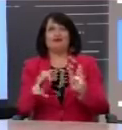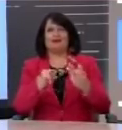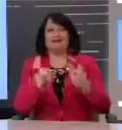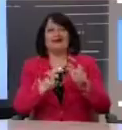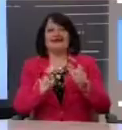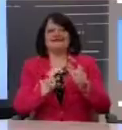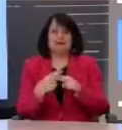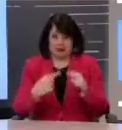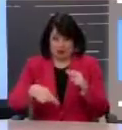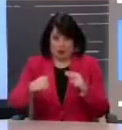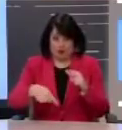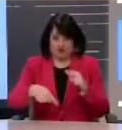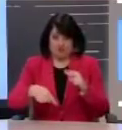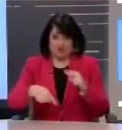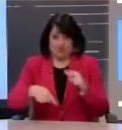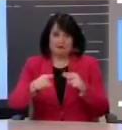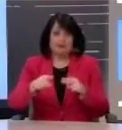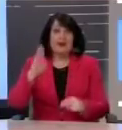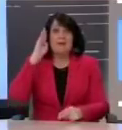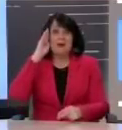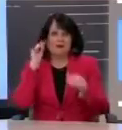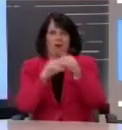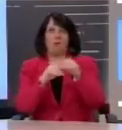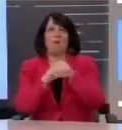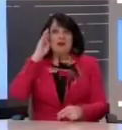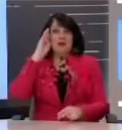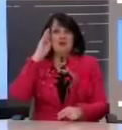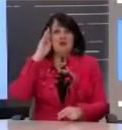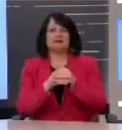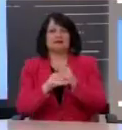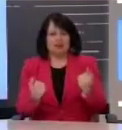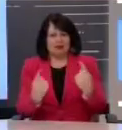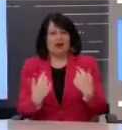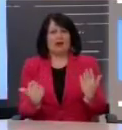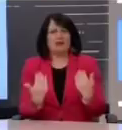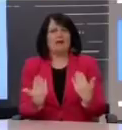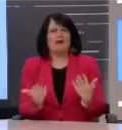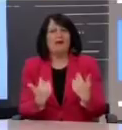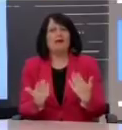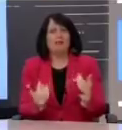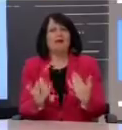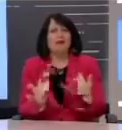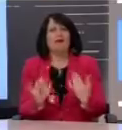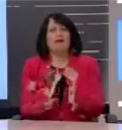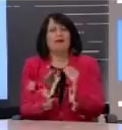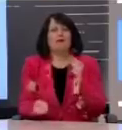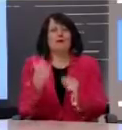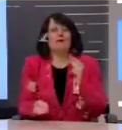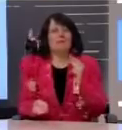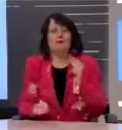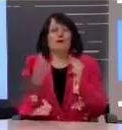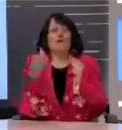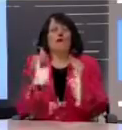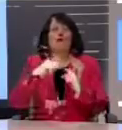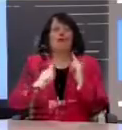καμπής για τις αμερικανικές επενδύσεις, ιδιαίτερα στους τομείς της καινοτομίας και των νέων